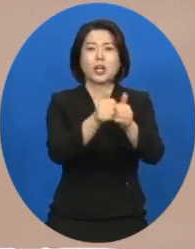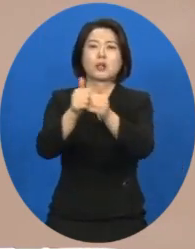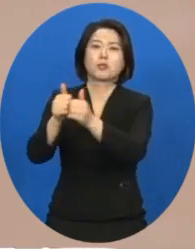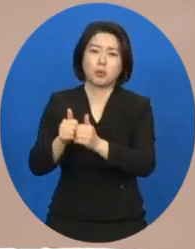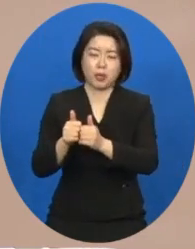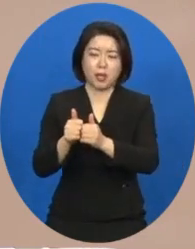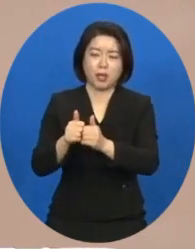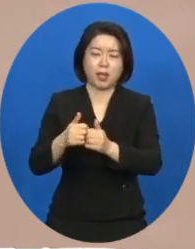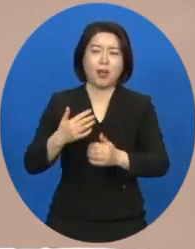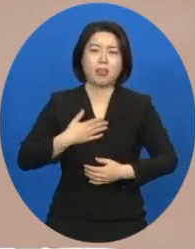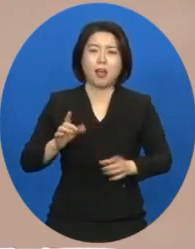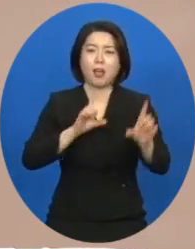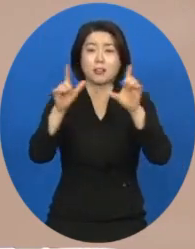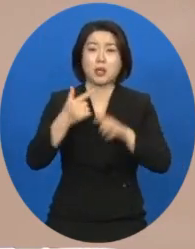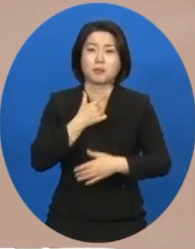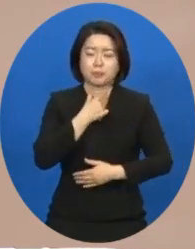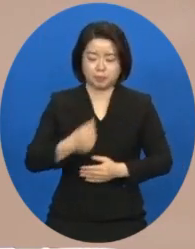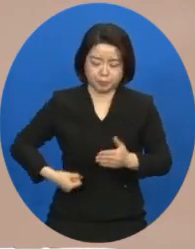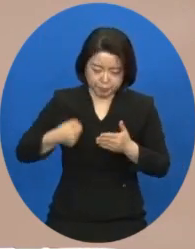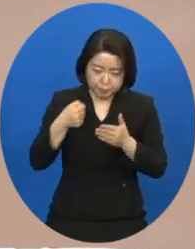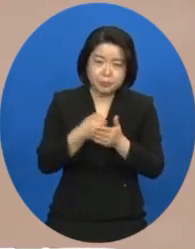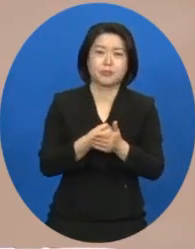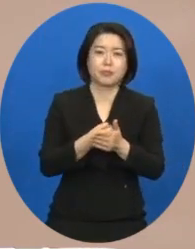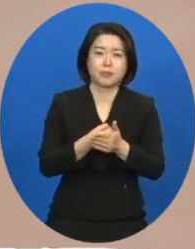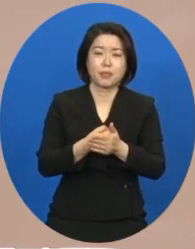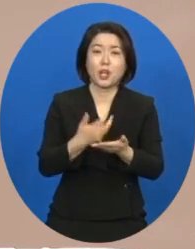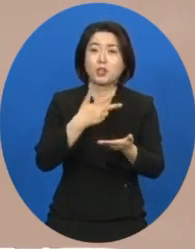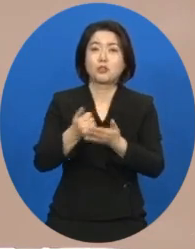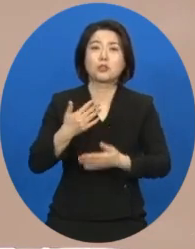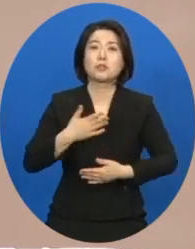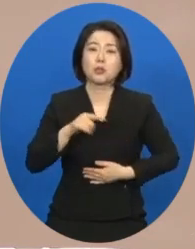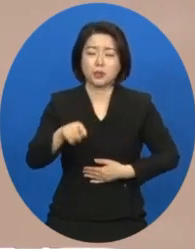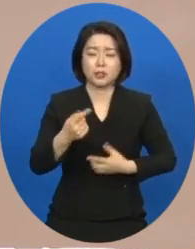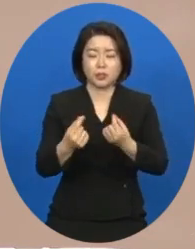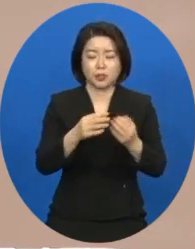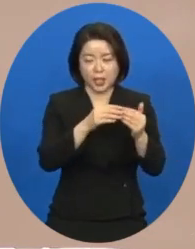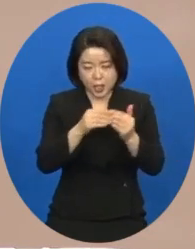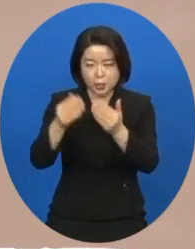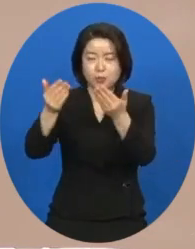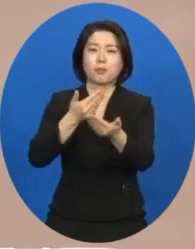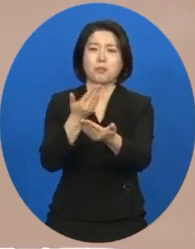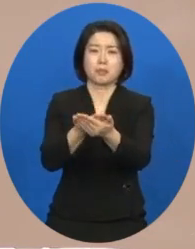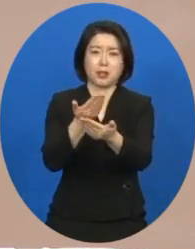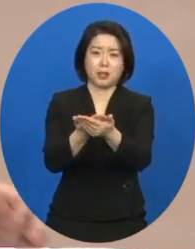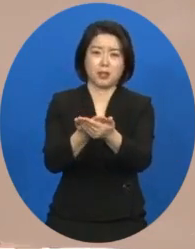내가 살겠습니다. 주님 저를 그렇게 인도해 주시기 바랍니다.